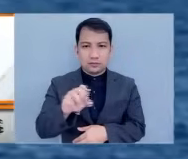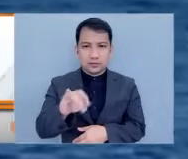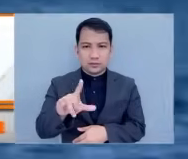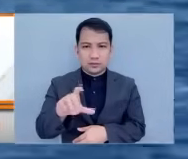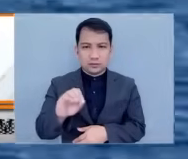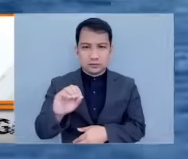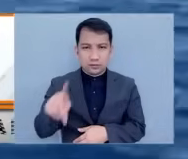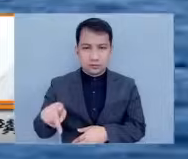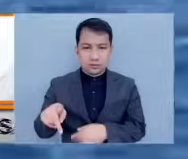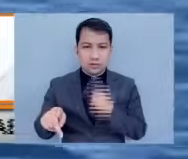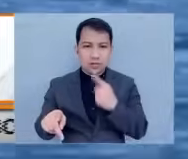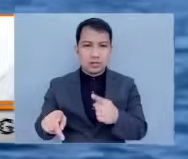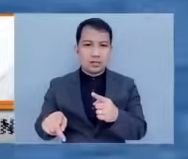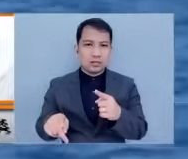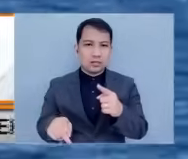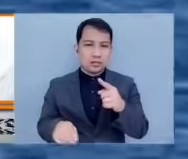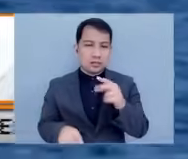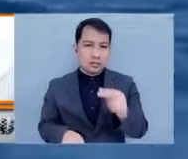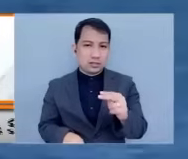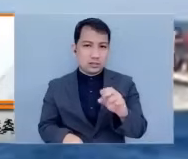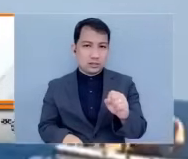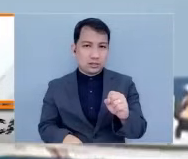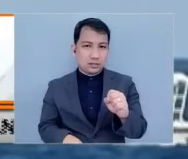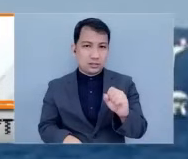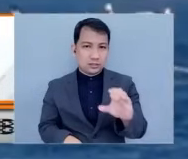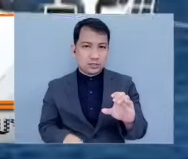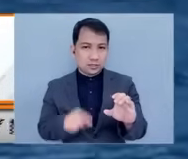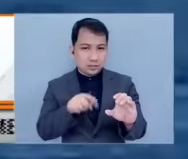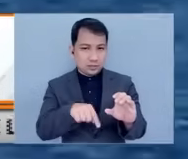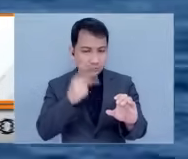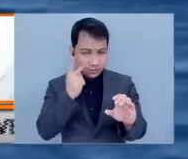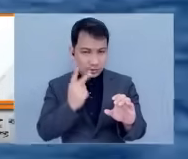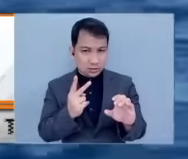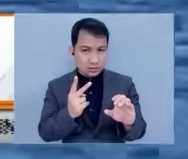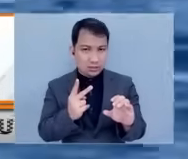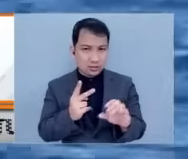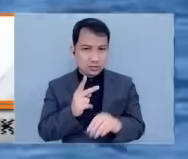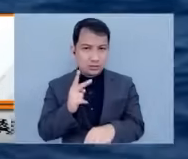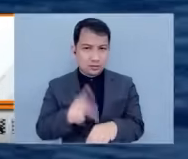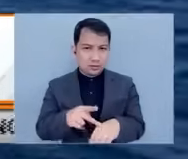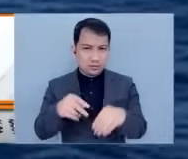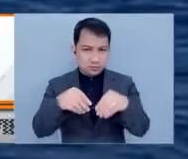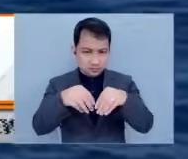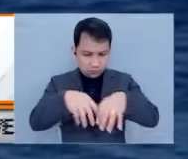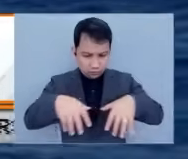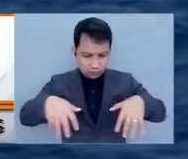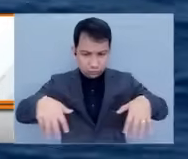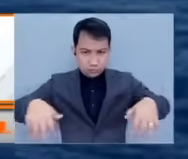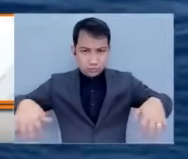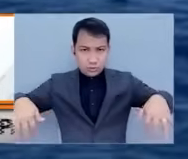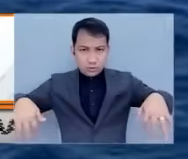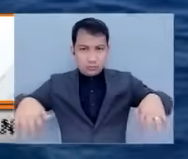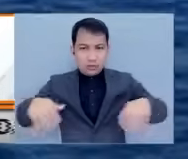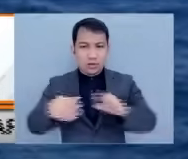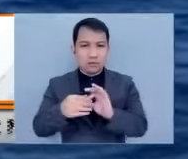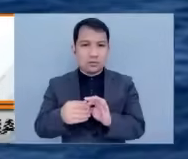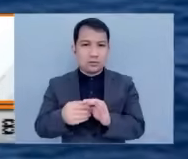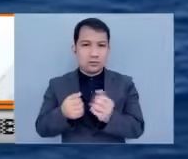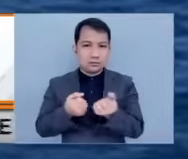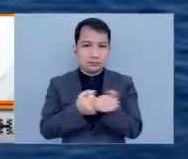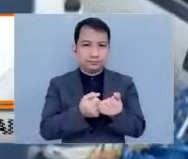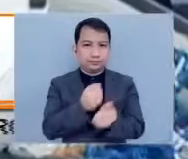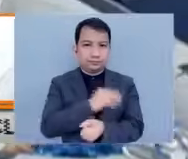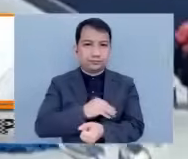ng National Security Council matapos maispata ng Philippine Coast Guard ang floating barriers. Kasabay ito ng resupply mission ng barkong